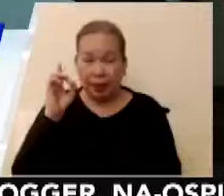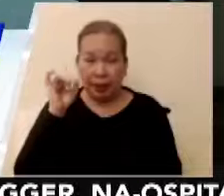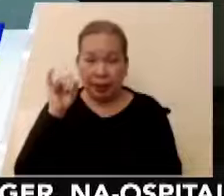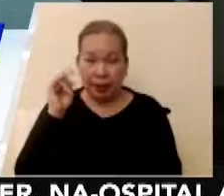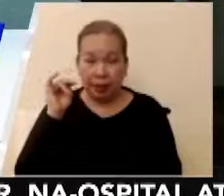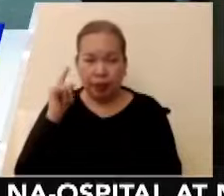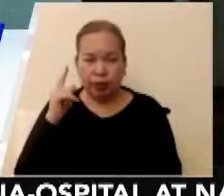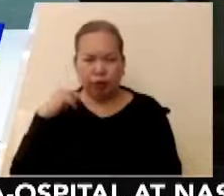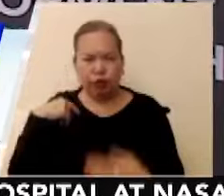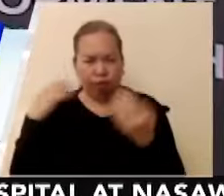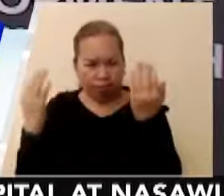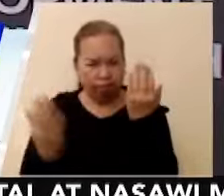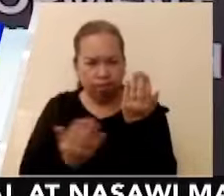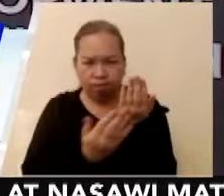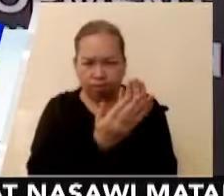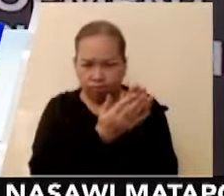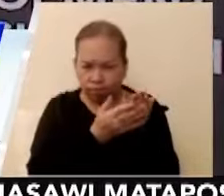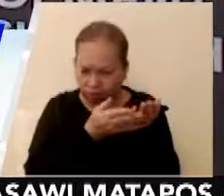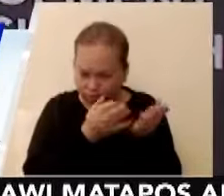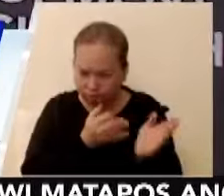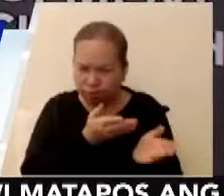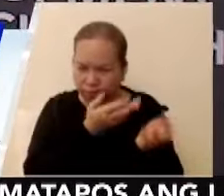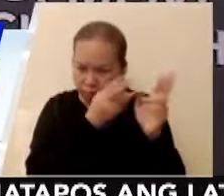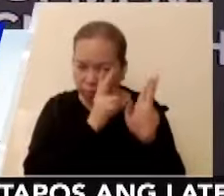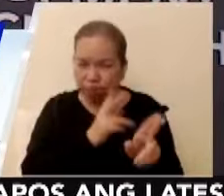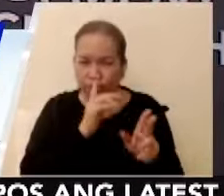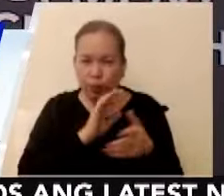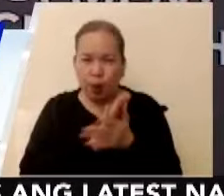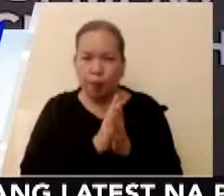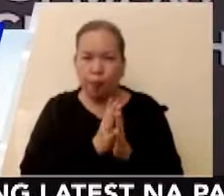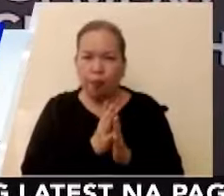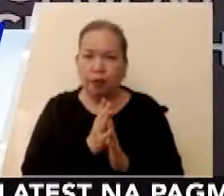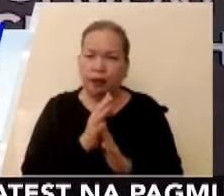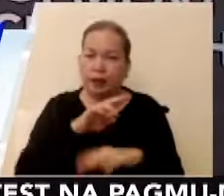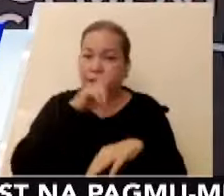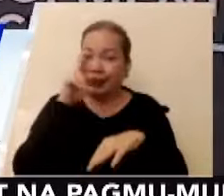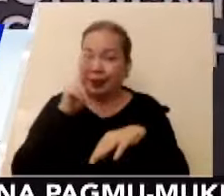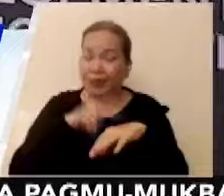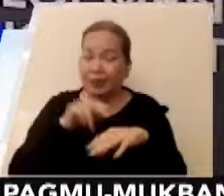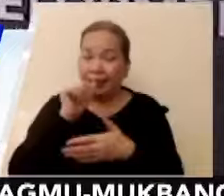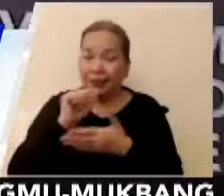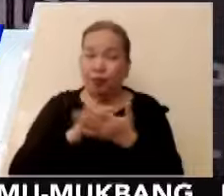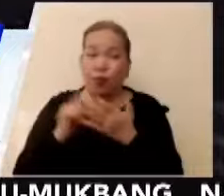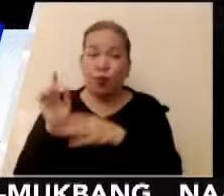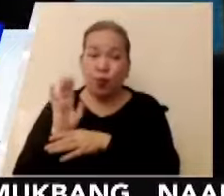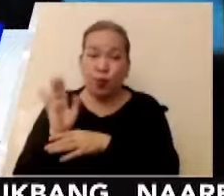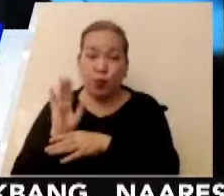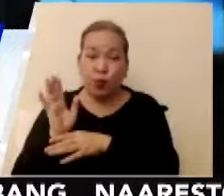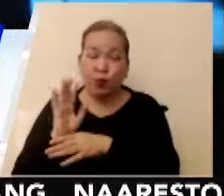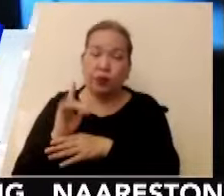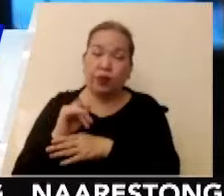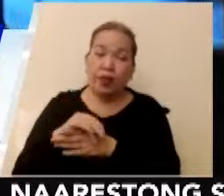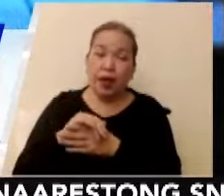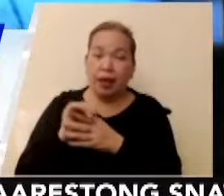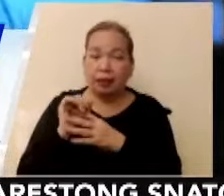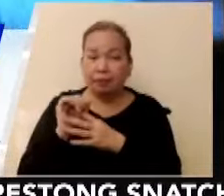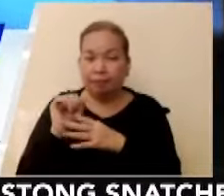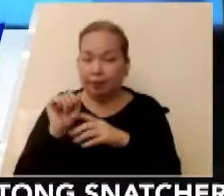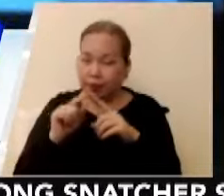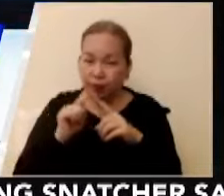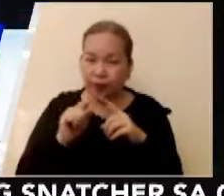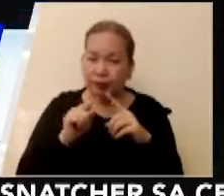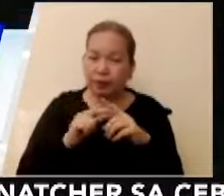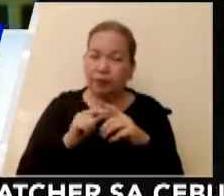kay Vilma Santos para hiranging National Artist for Film and Broadcast Arts. Sa loob ng anim